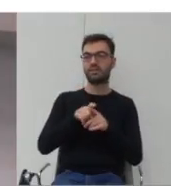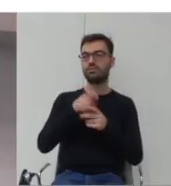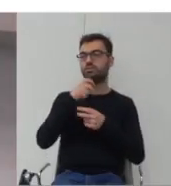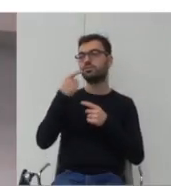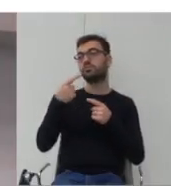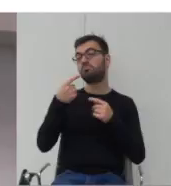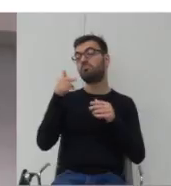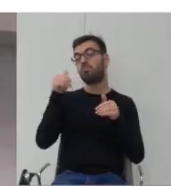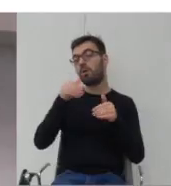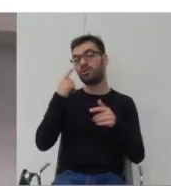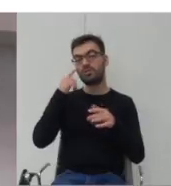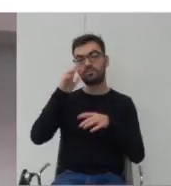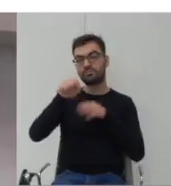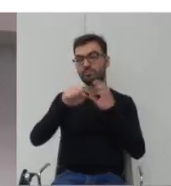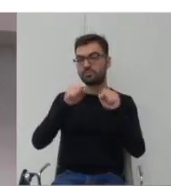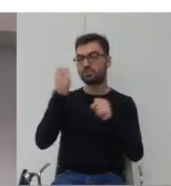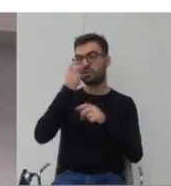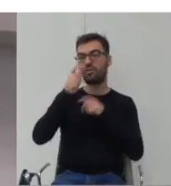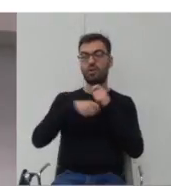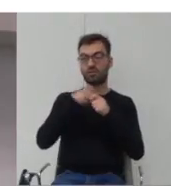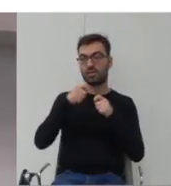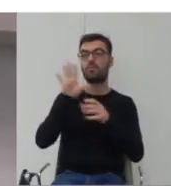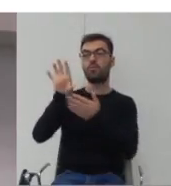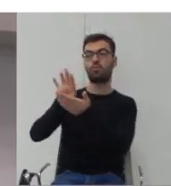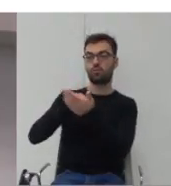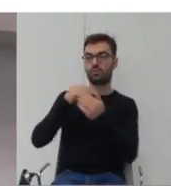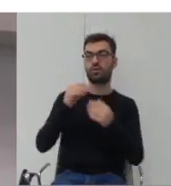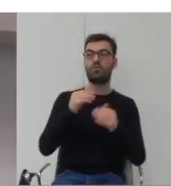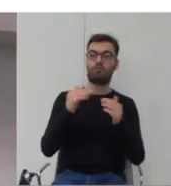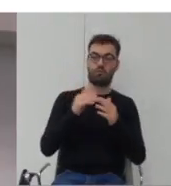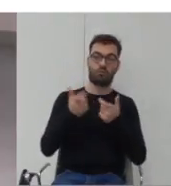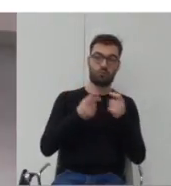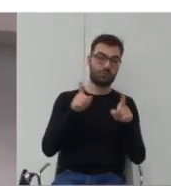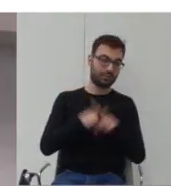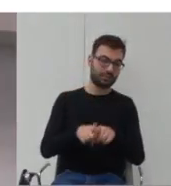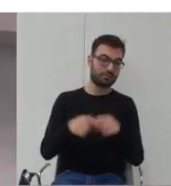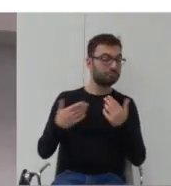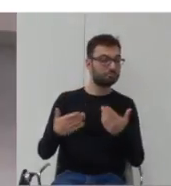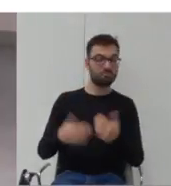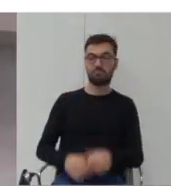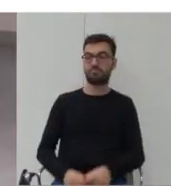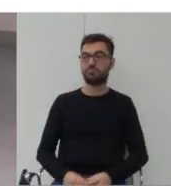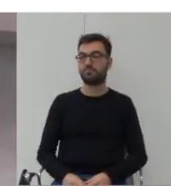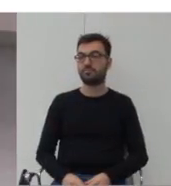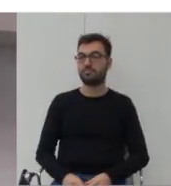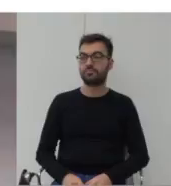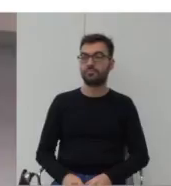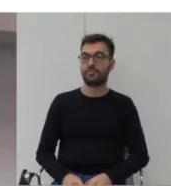rozwiązania, które być może chcieliby Państwo mieć także u siebie w domu.